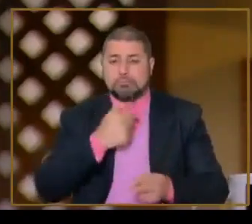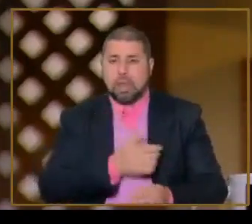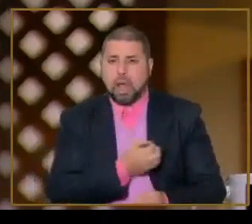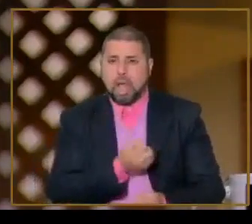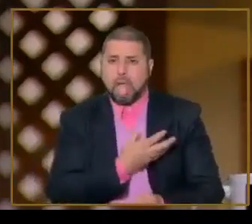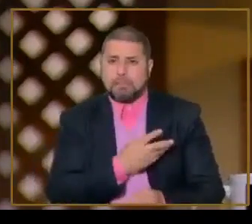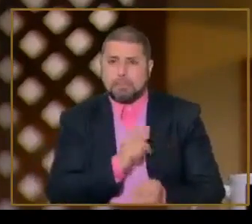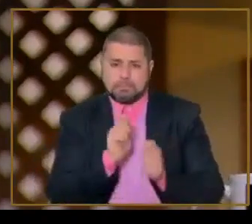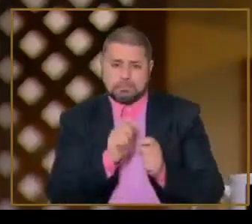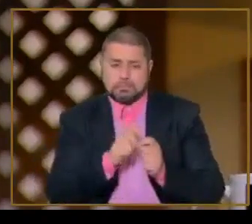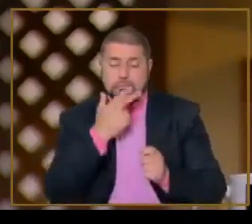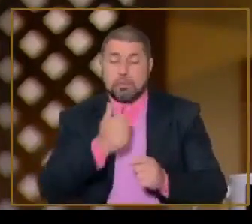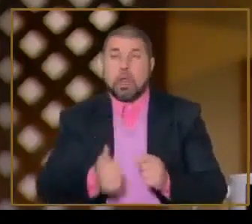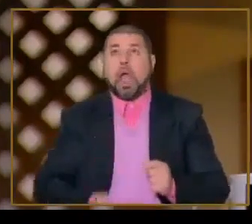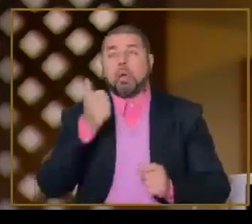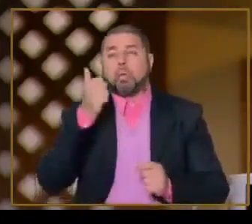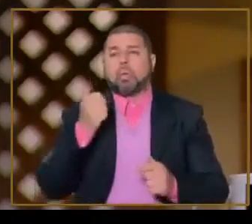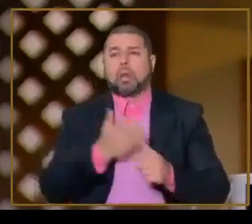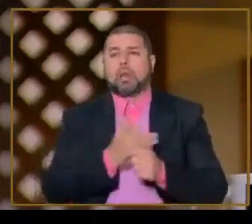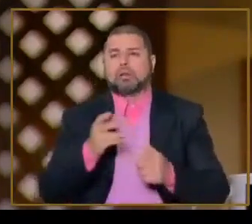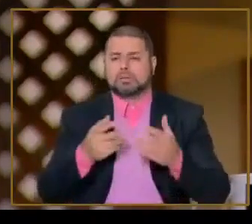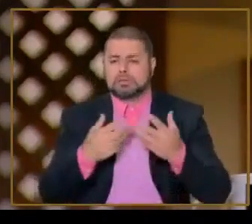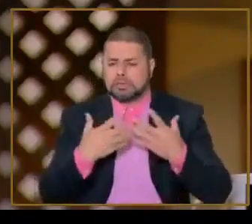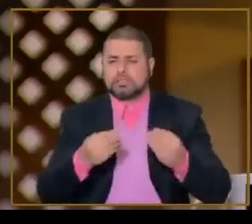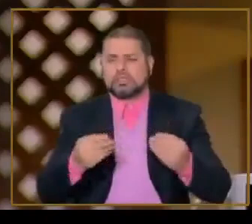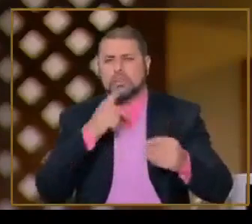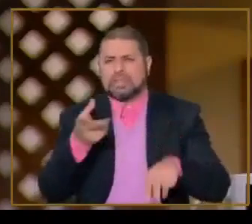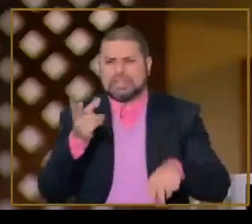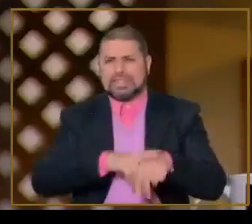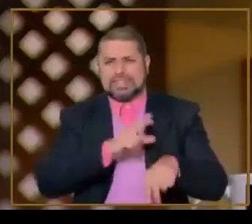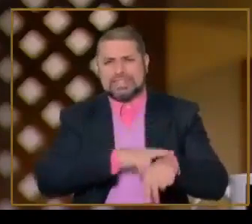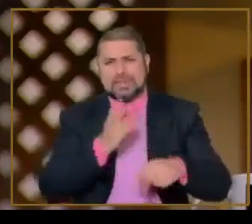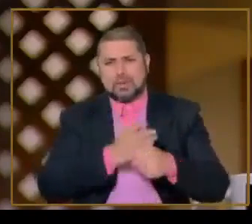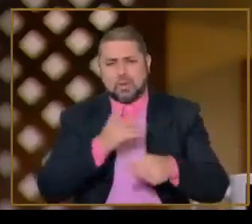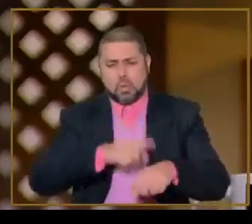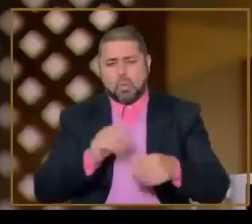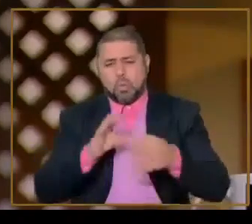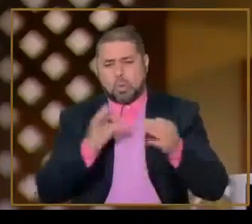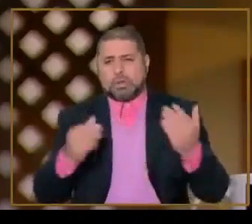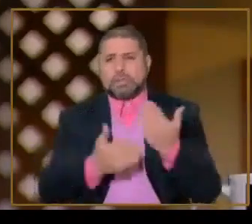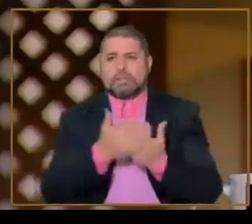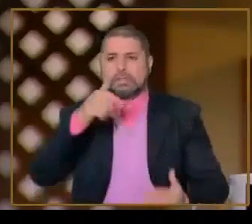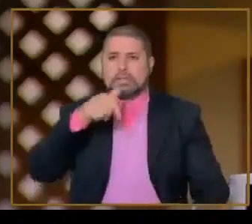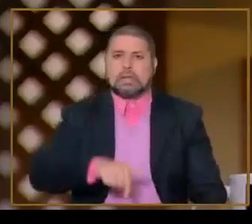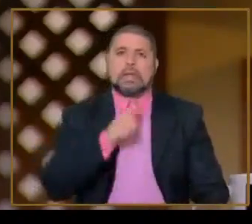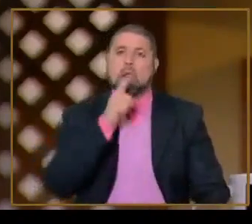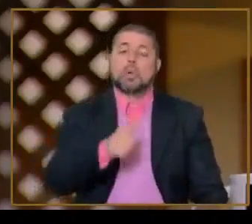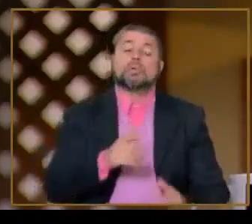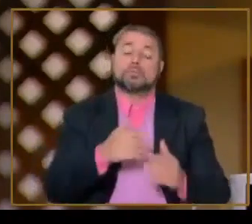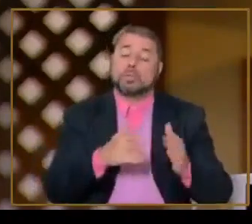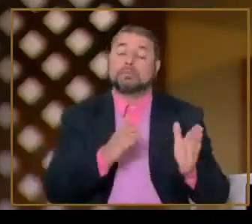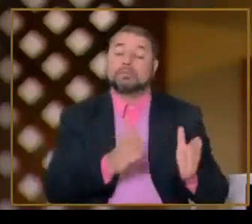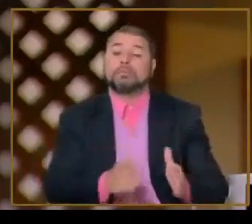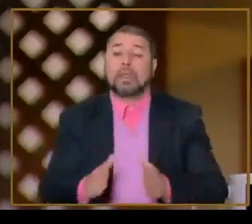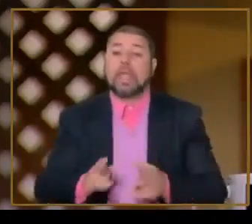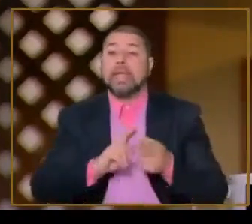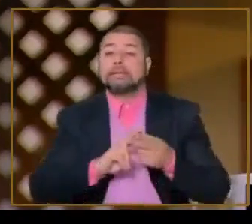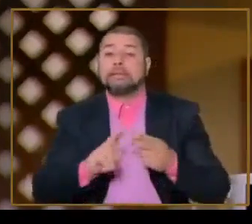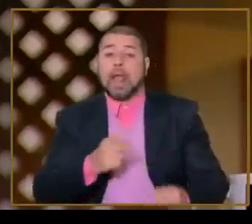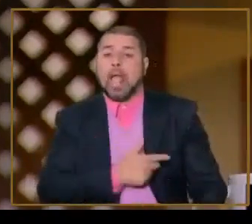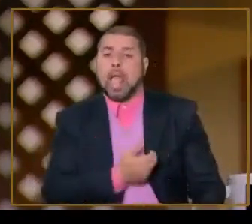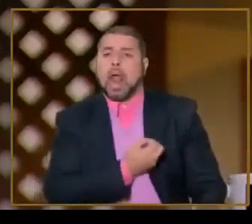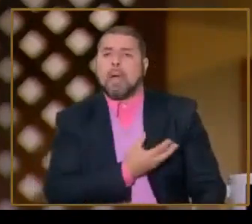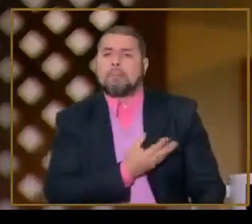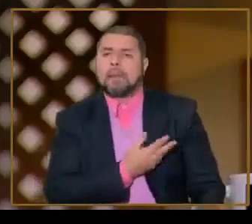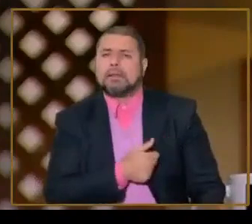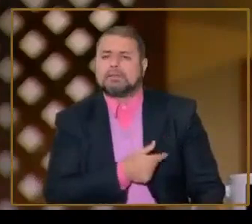يعني بدانا فيها بالاخلاص واتكلمنا حاجات كتير مش عايز اعيد عشان نتكلم في الموضوع بتاعنا النهارده طيب سلامه القلب